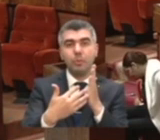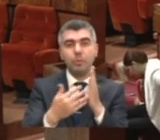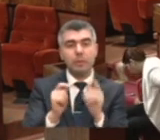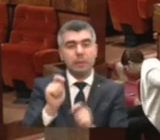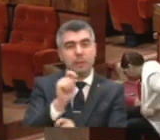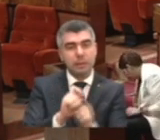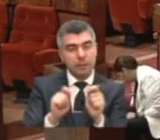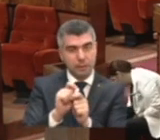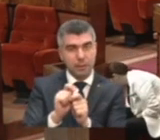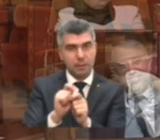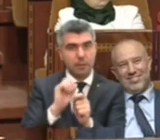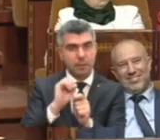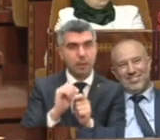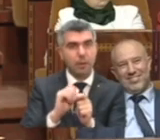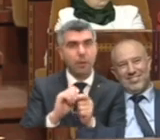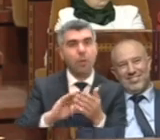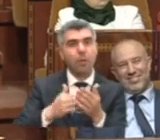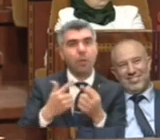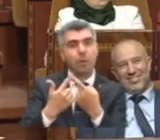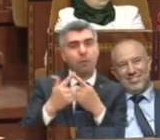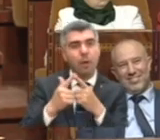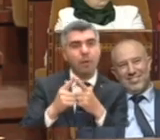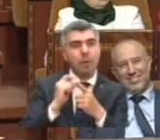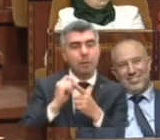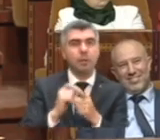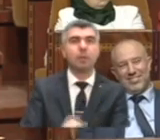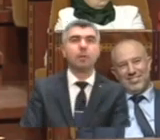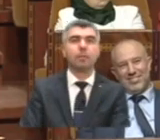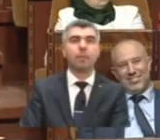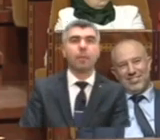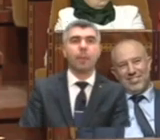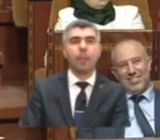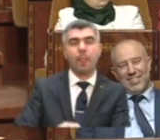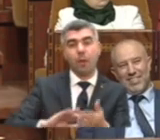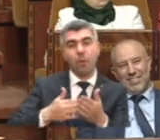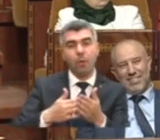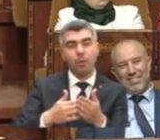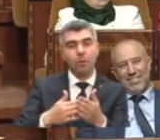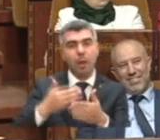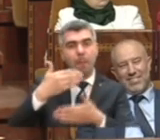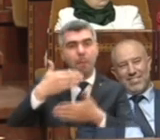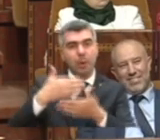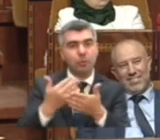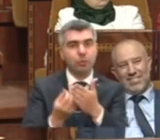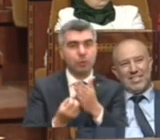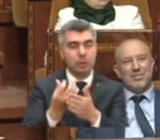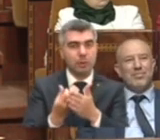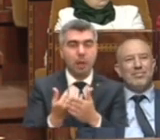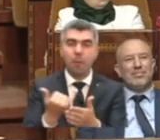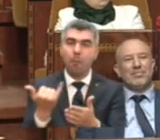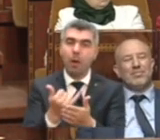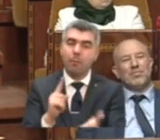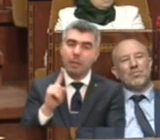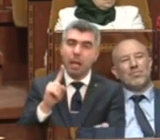اعاده الاسكان ولا اعاده الايواء ولا اعاده ديال الهيكله، بات من الضروري